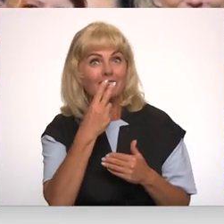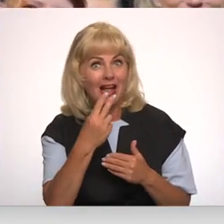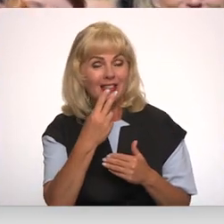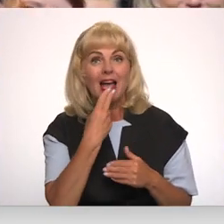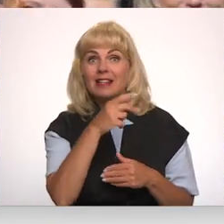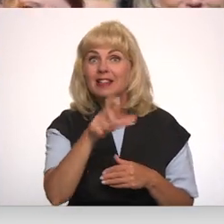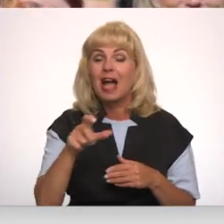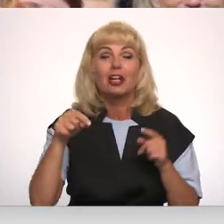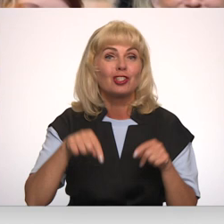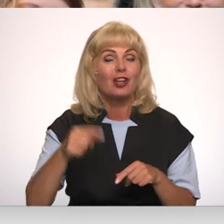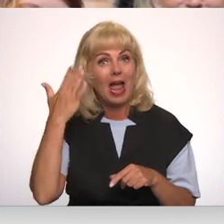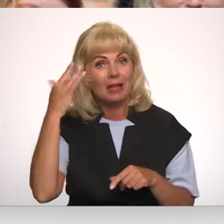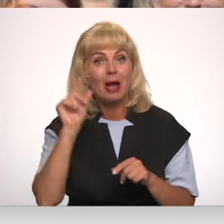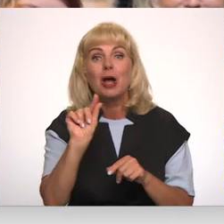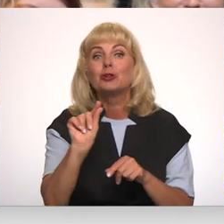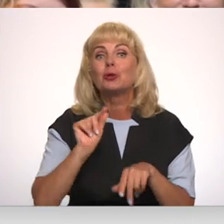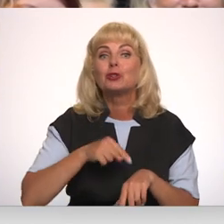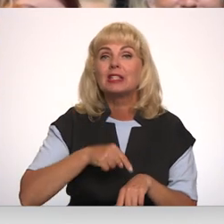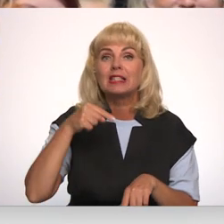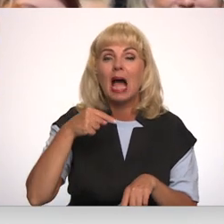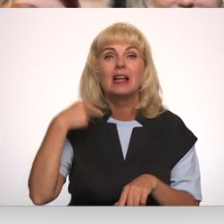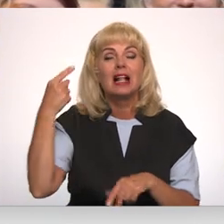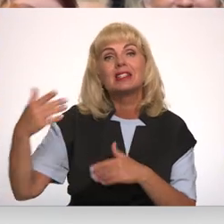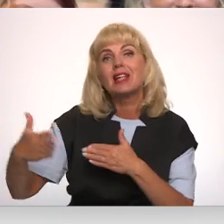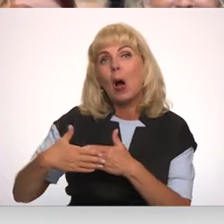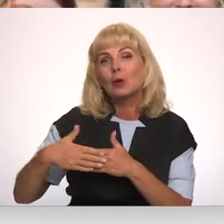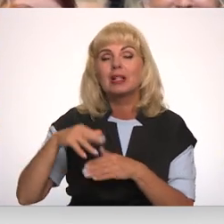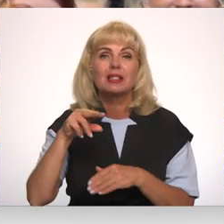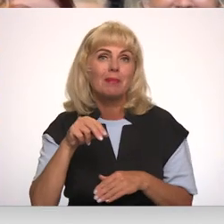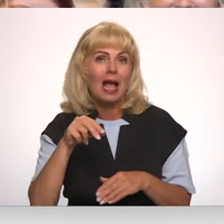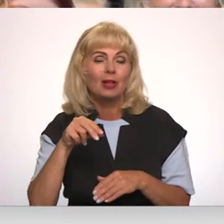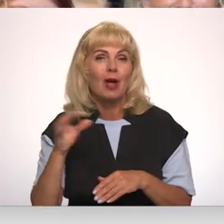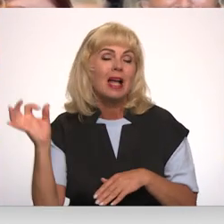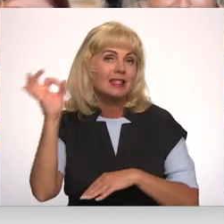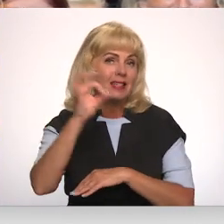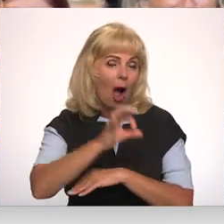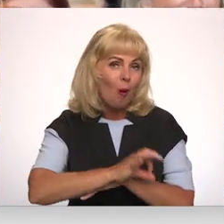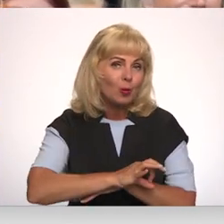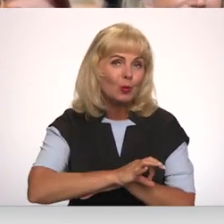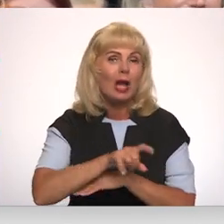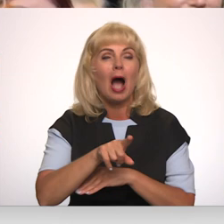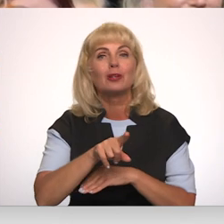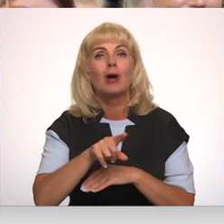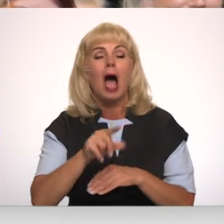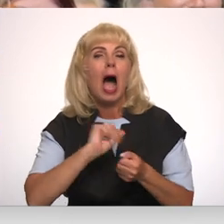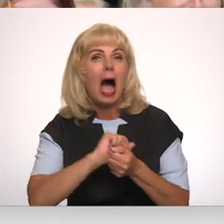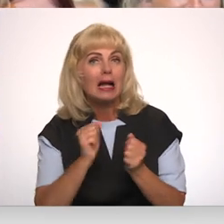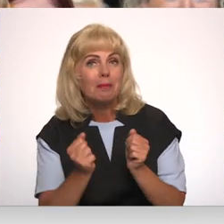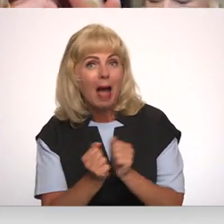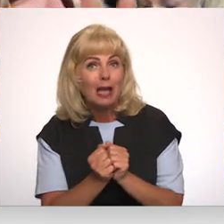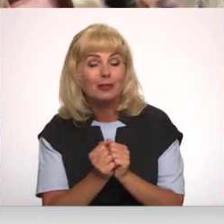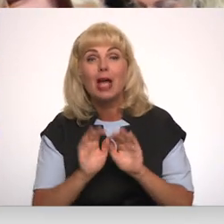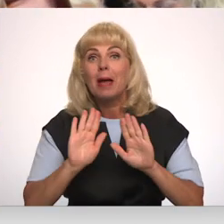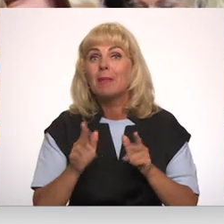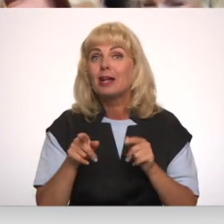skatītāji šeit Amerikā un drusciņi sajust tās Salkrastu jūras smiltis, to Saulrietu, tos mola akmeņus un tam līdzīgi, bet